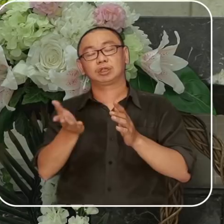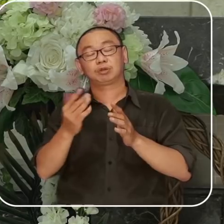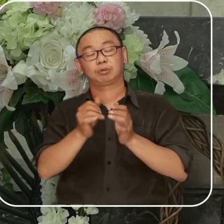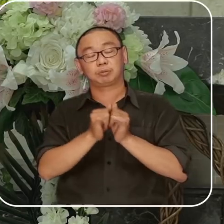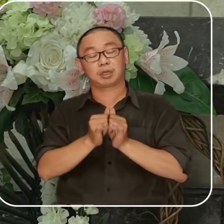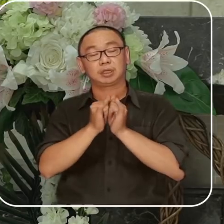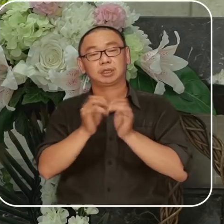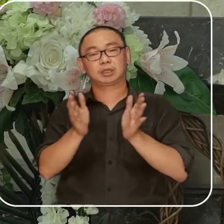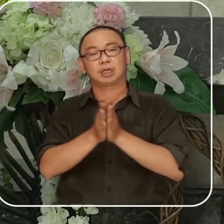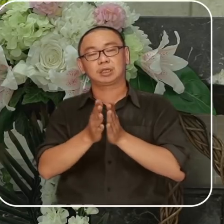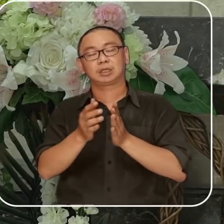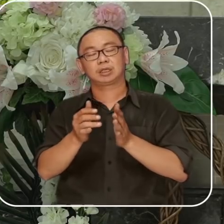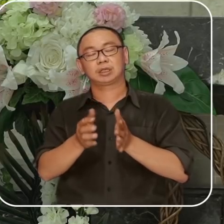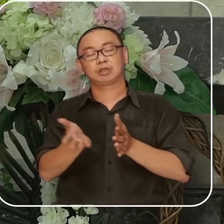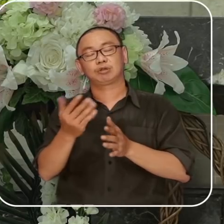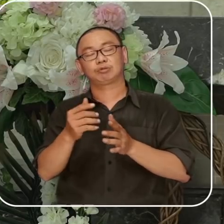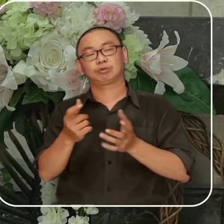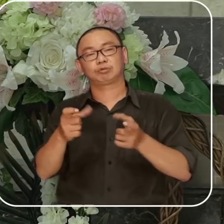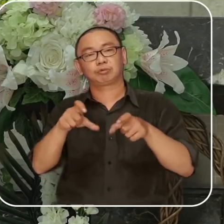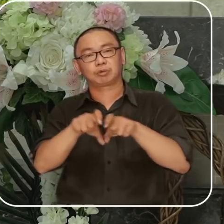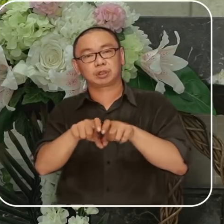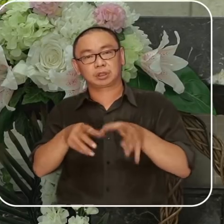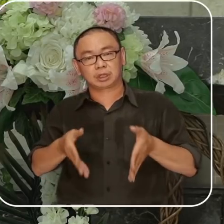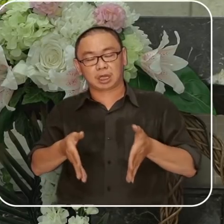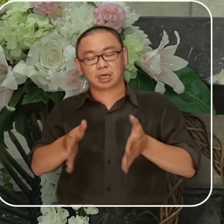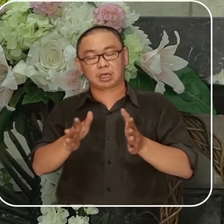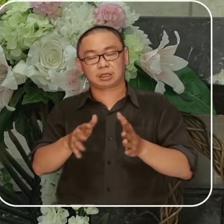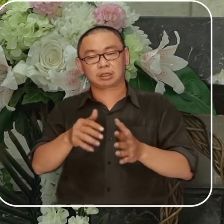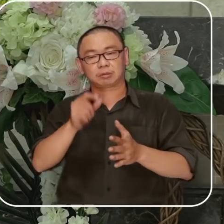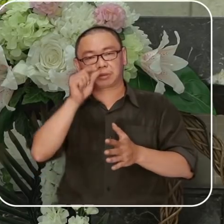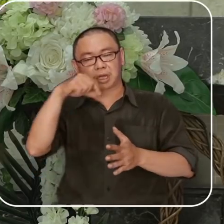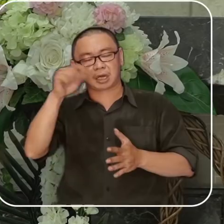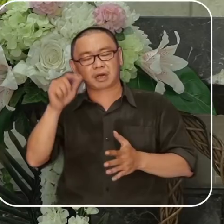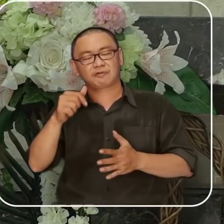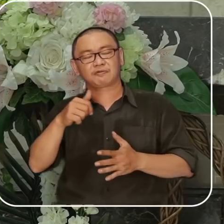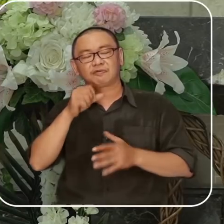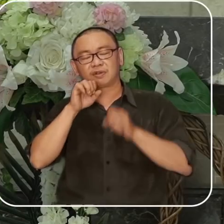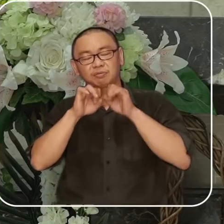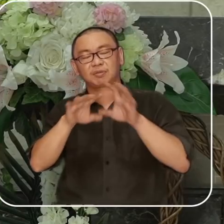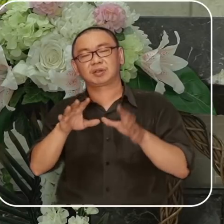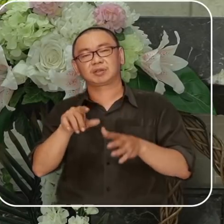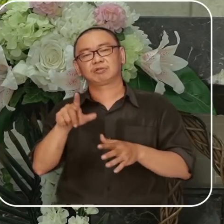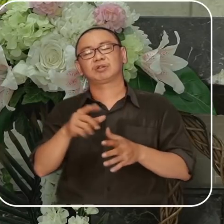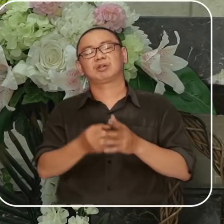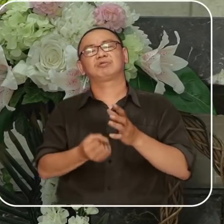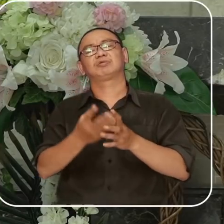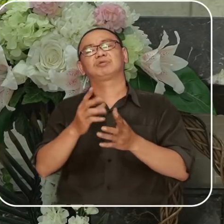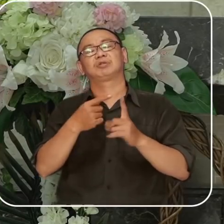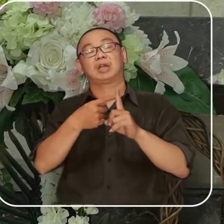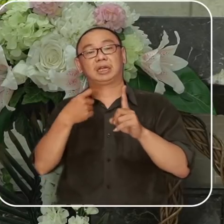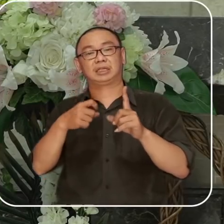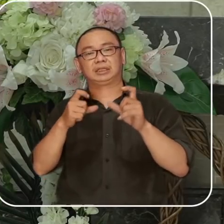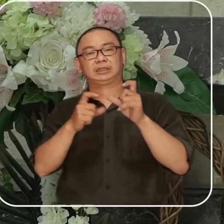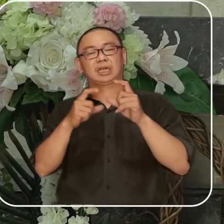dan hidup menurut jalan kebenaran firman-Nya itulah wujud dari